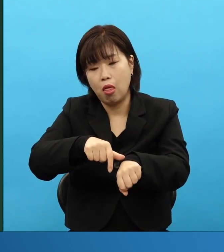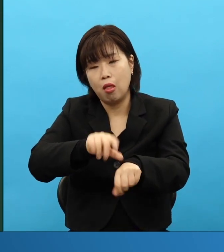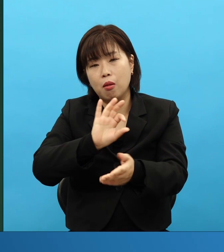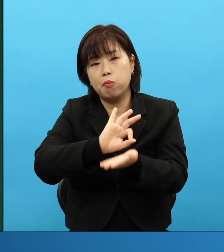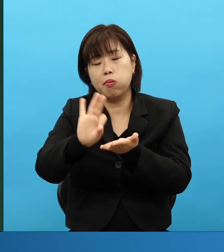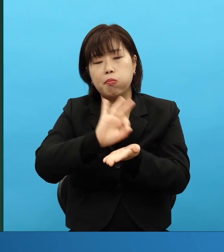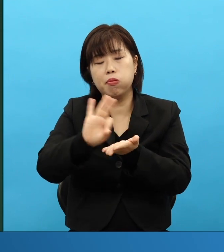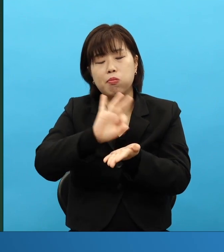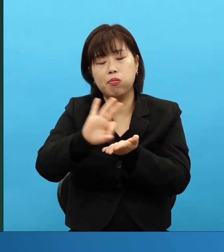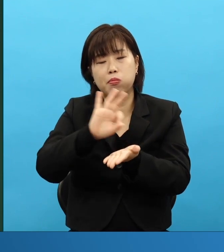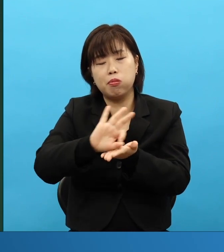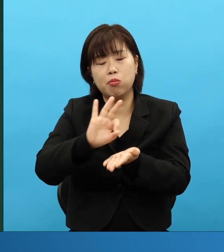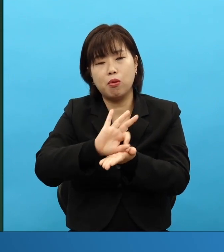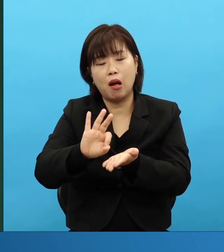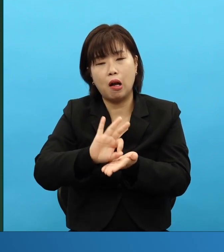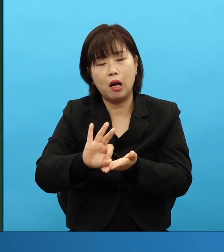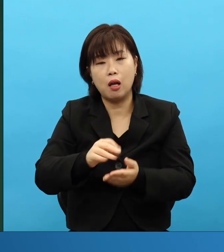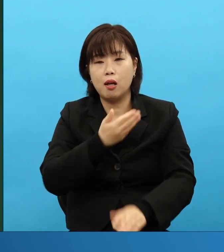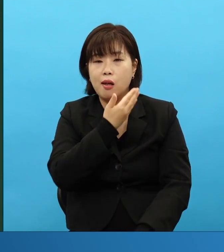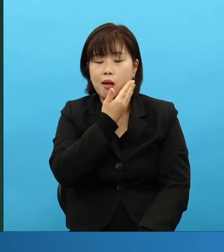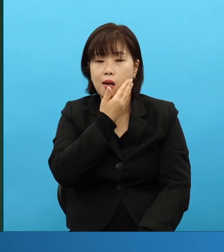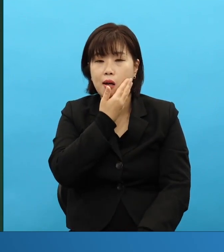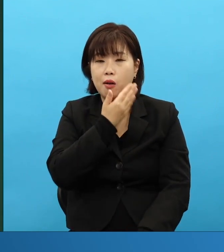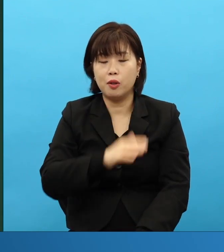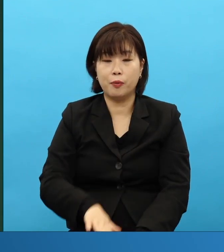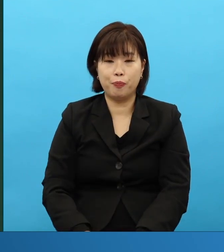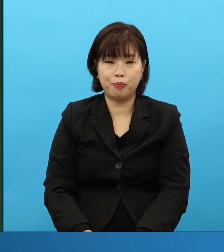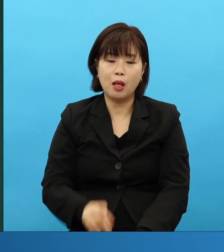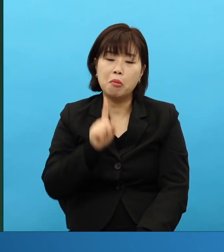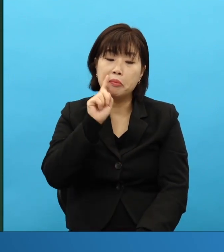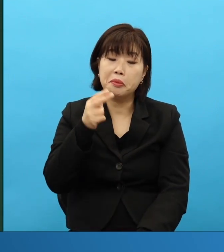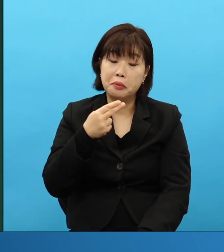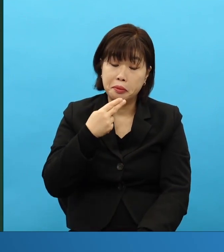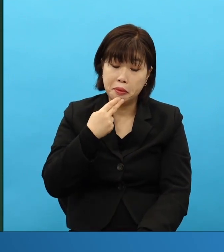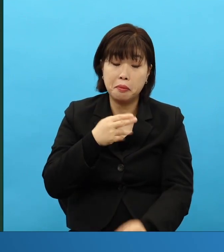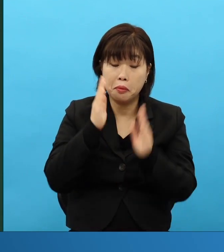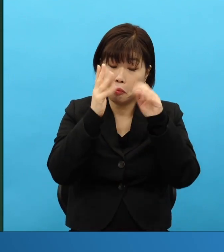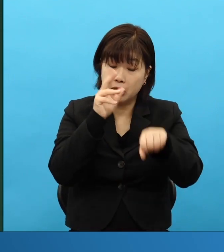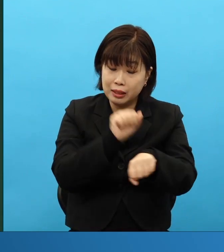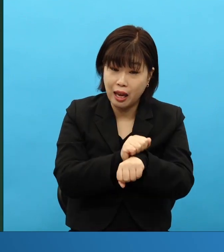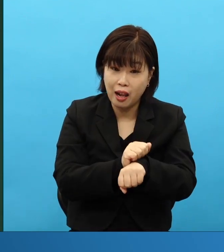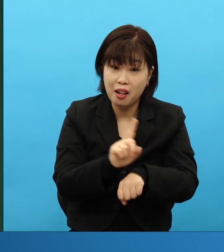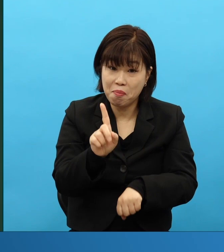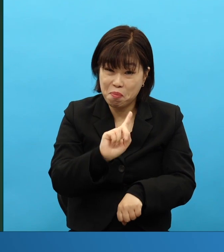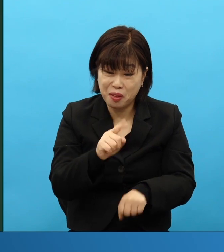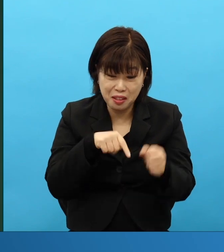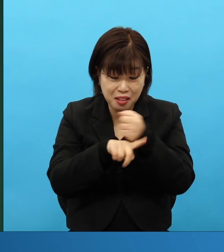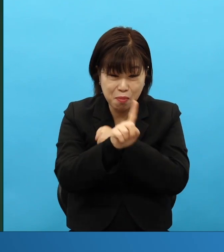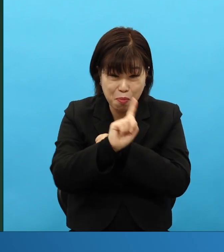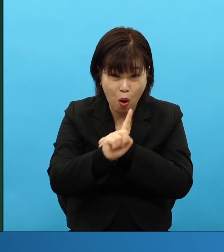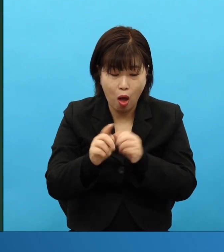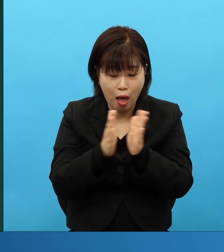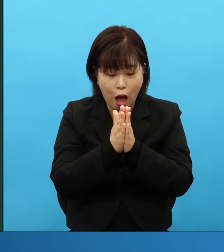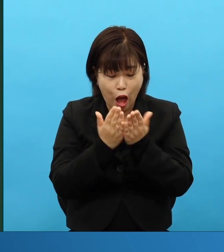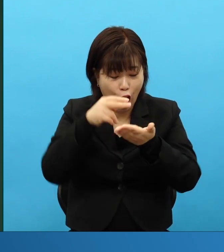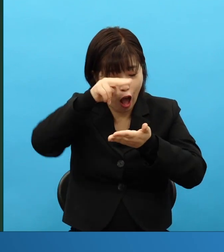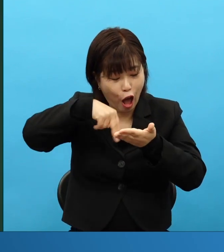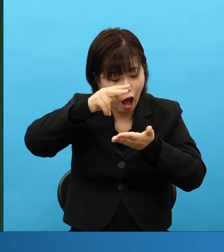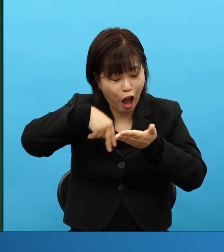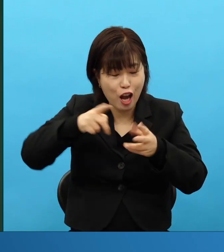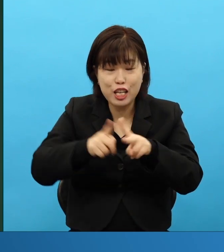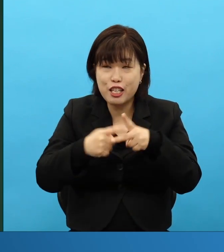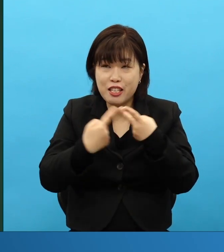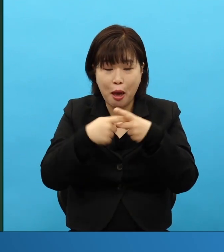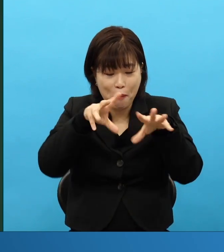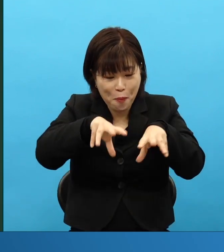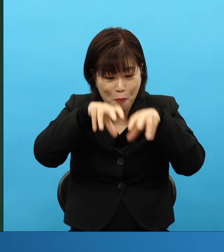on unnecessary things. 물론 글 공부를 잘하는 사람이 있습니다. Yes, there are people who are good in studies. 그러면 글 공부 못하는 사람은요? But what about those who are